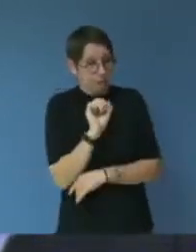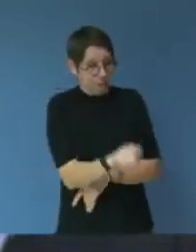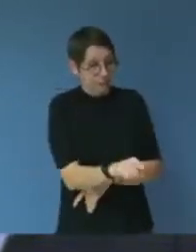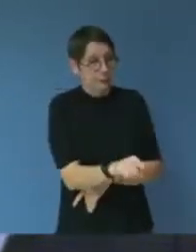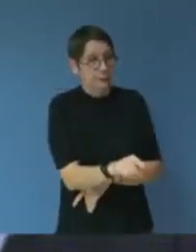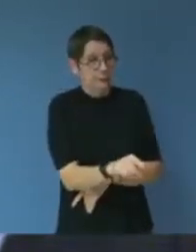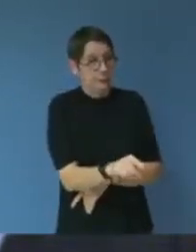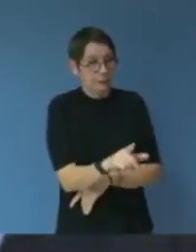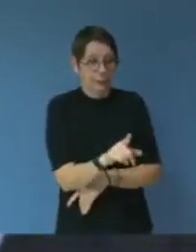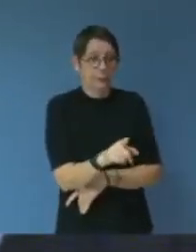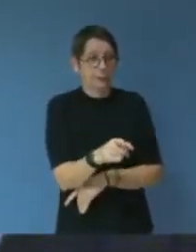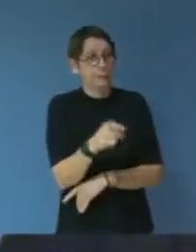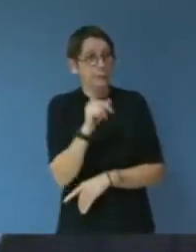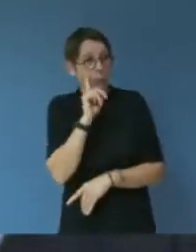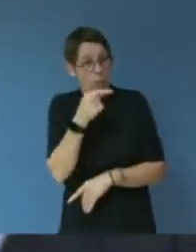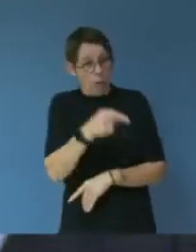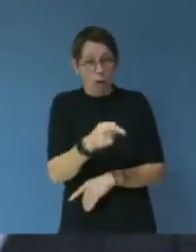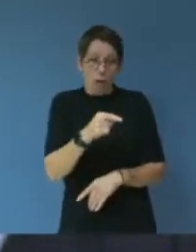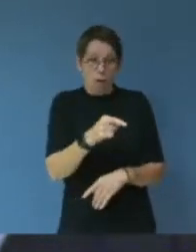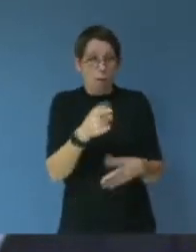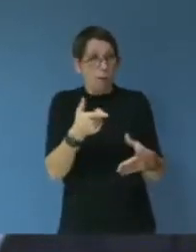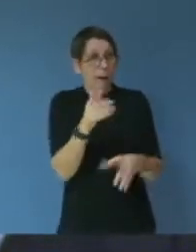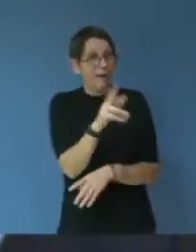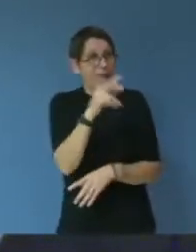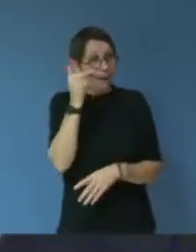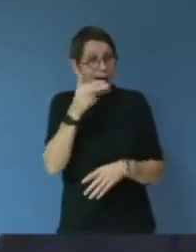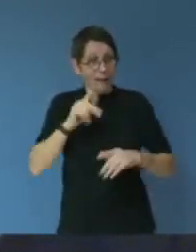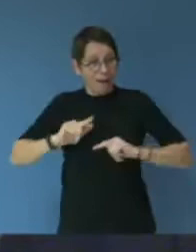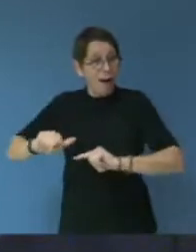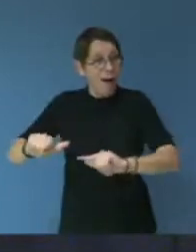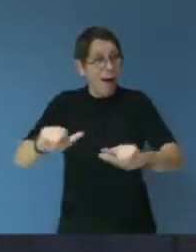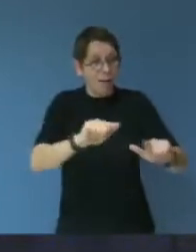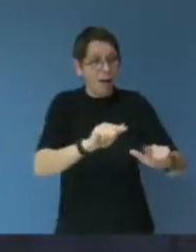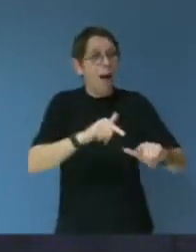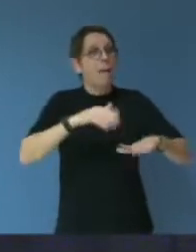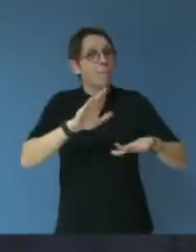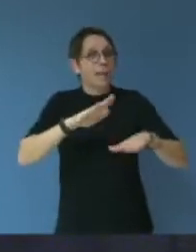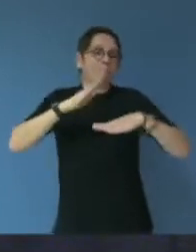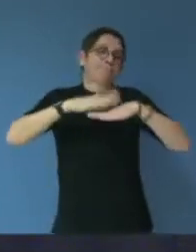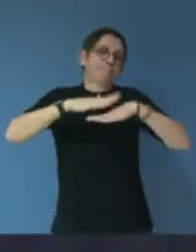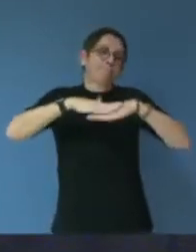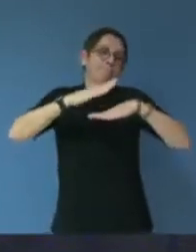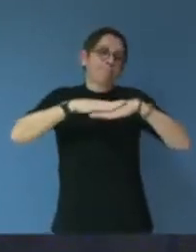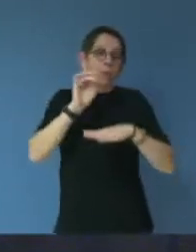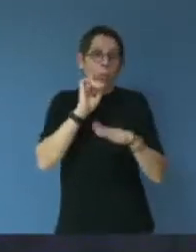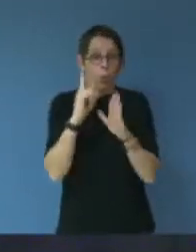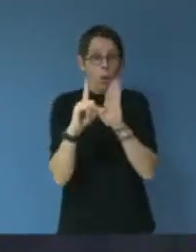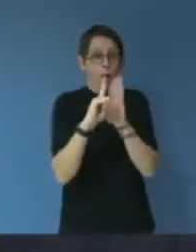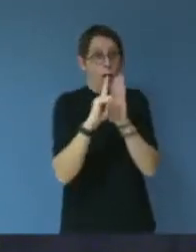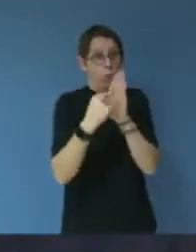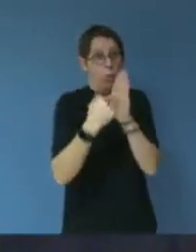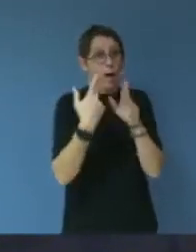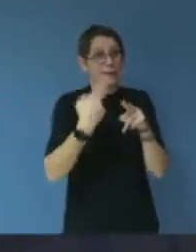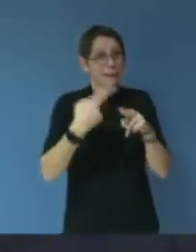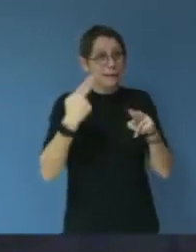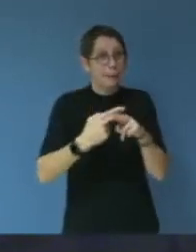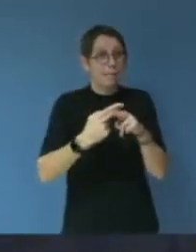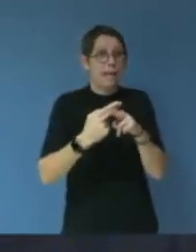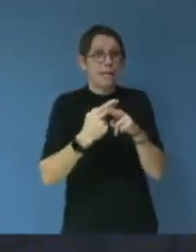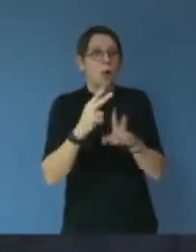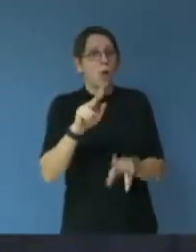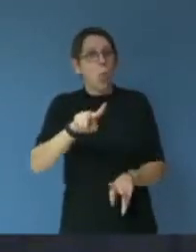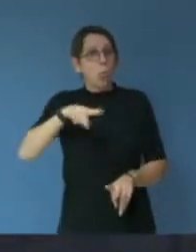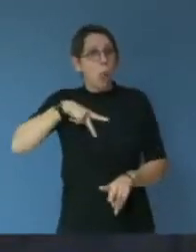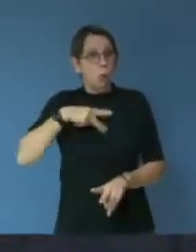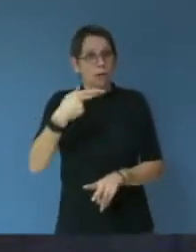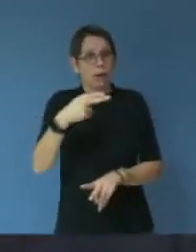territoire. Mais je le dis aussi, il faut faire extrêmement attention. Nous avons une loi qui s'appelle la loi NOTRe, et elle définit les compétences